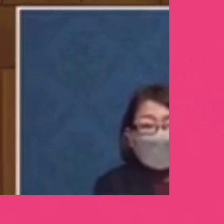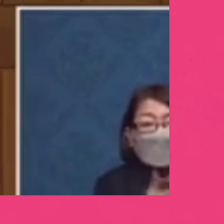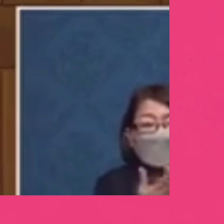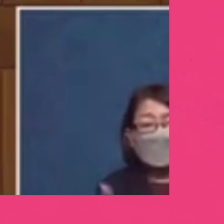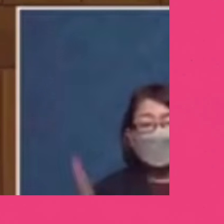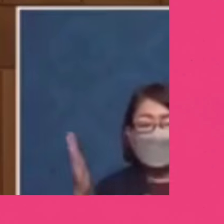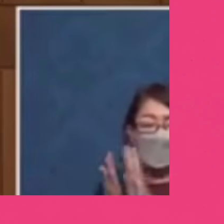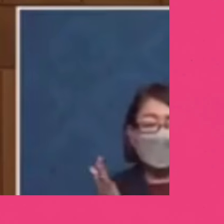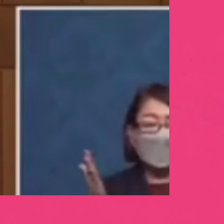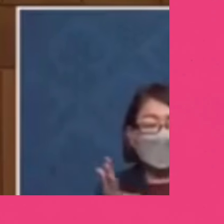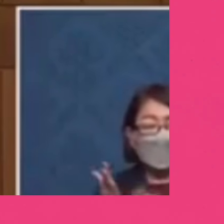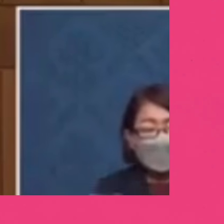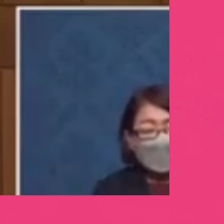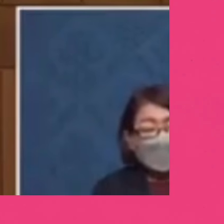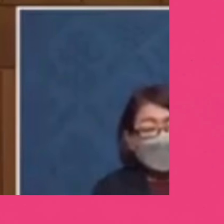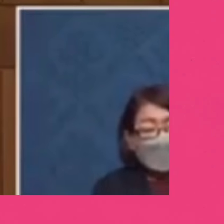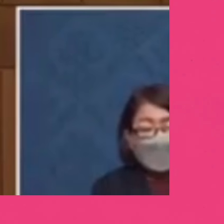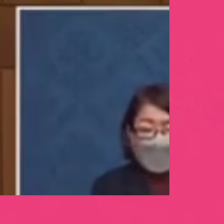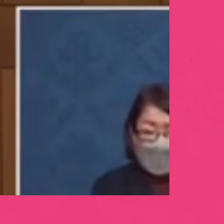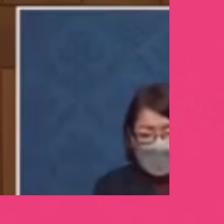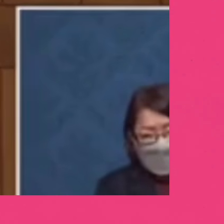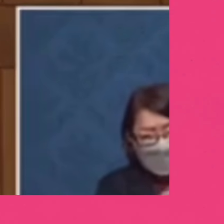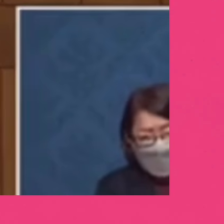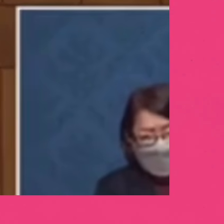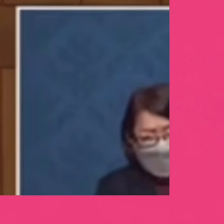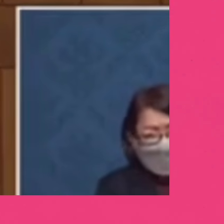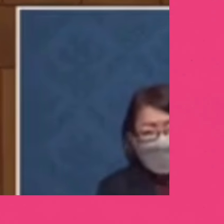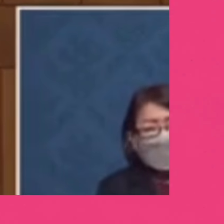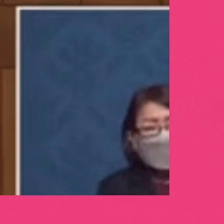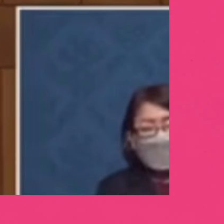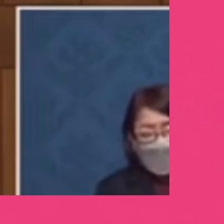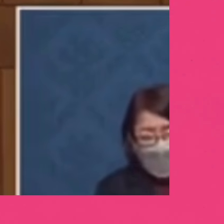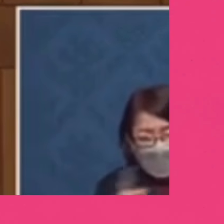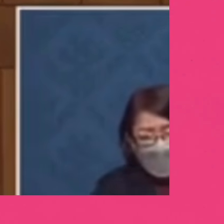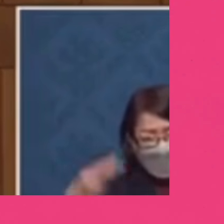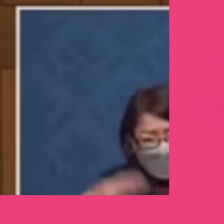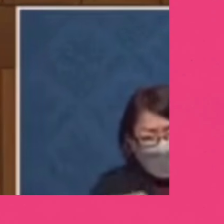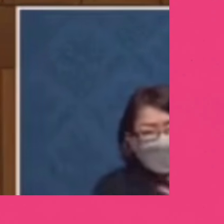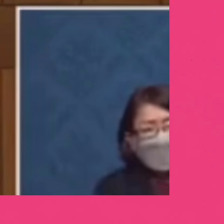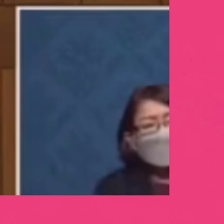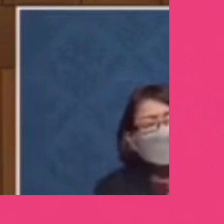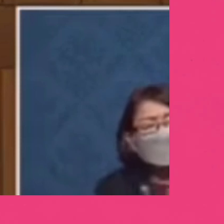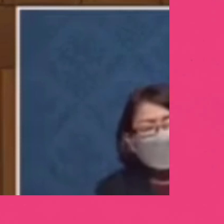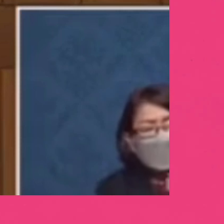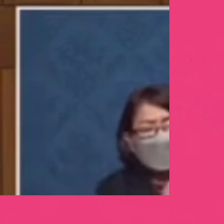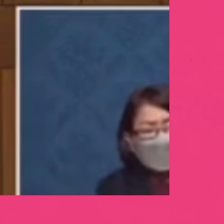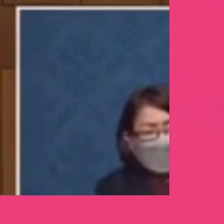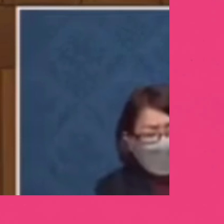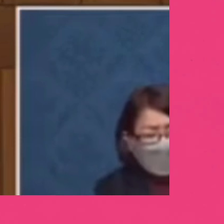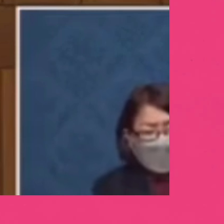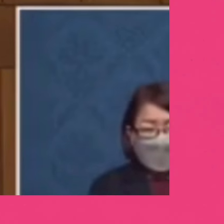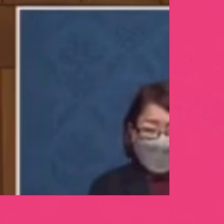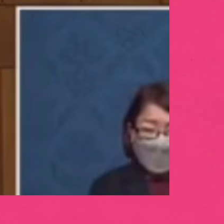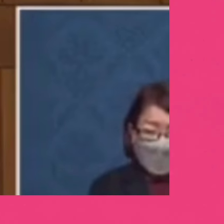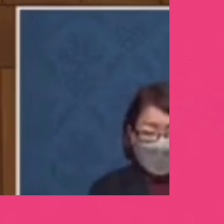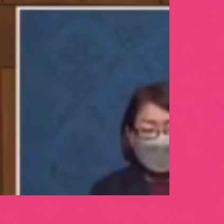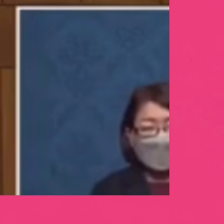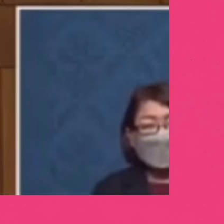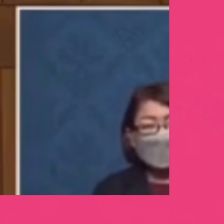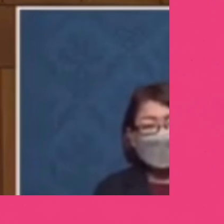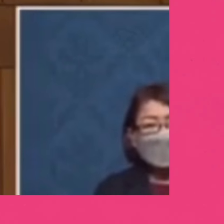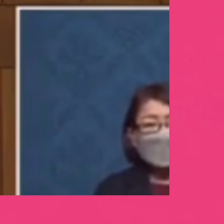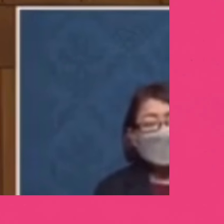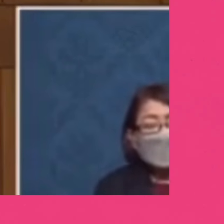าเข้ามาเนี่ยไม่ใช่เอามาใช้งานอย่างเดียวไม่ใช่เอามาให้รบอย่างเดียวเอามาช่วยงานทุกงานในภารกิจของกองทัพนะครับในเรื่องของ